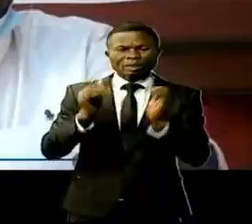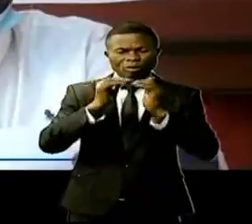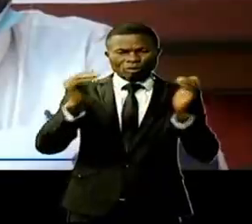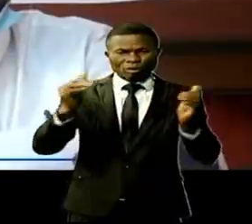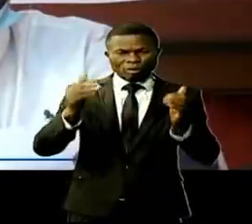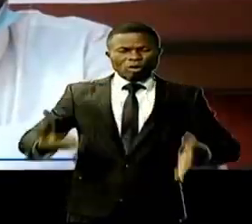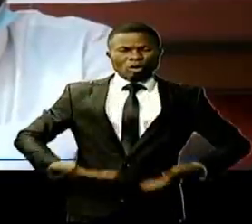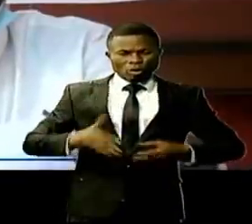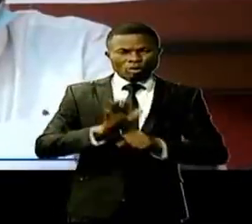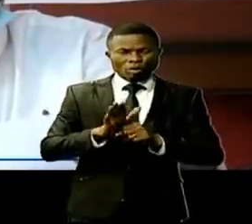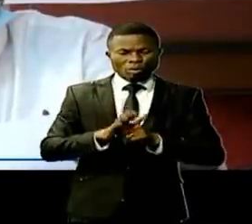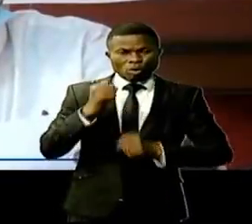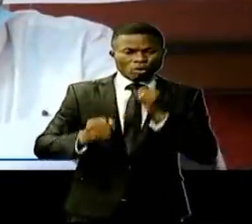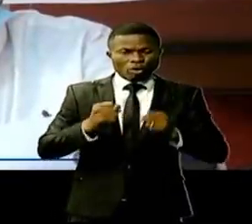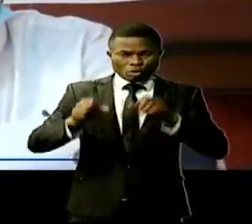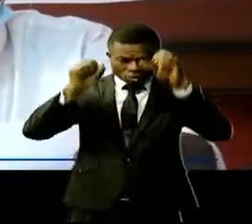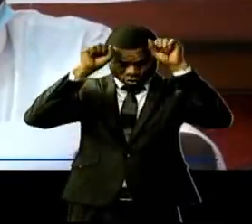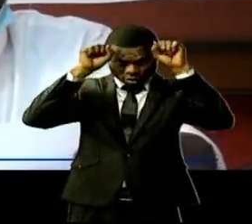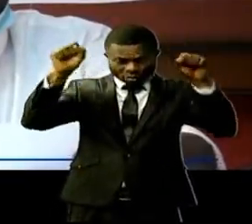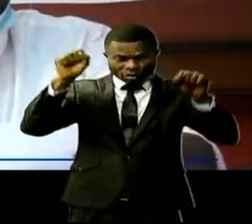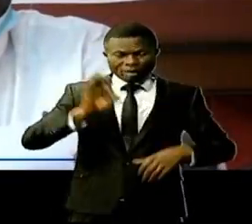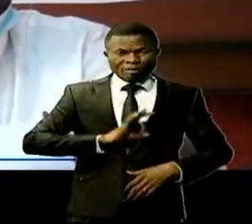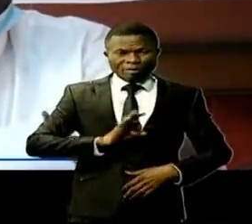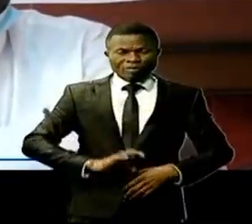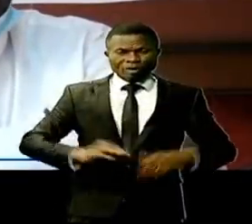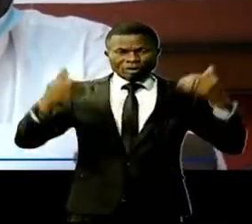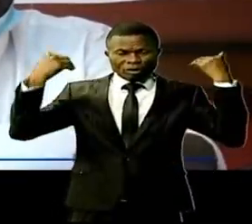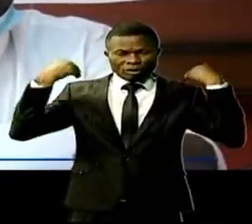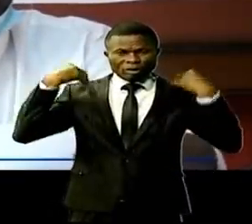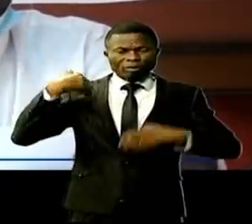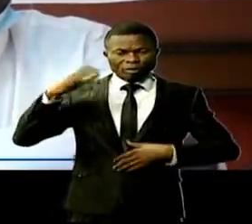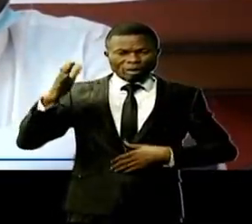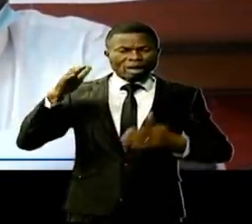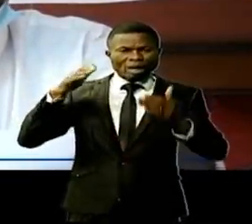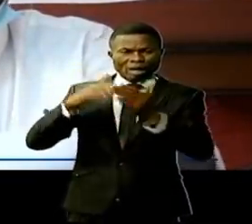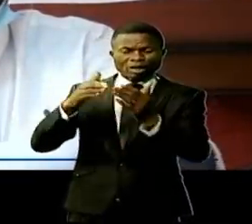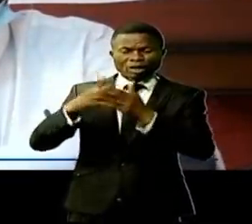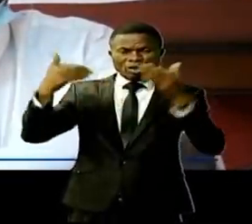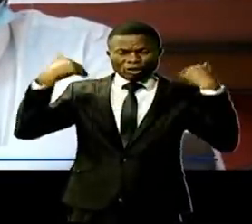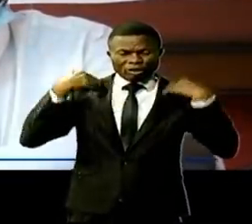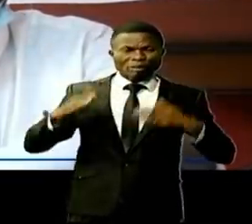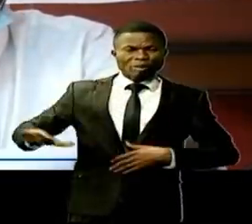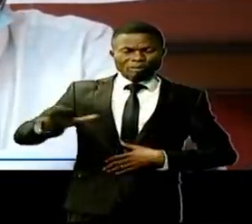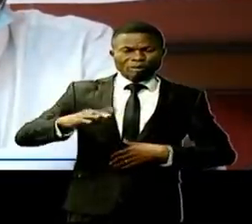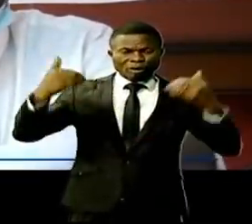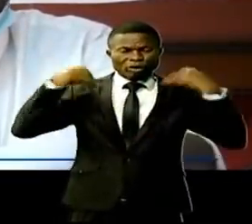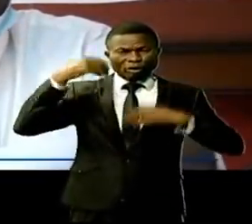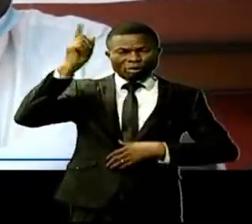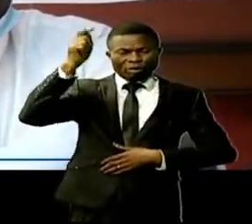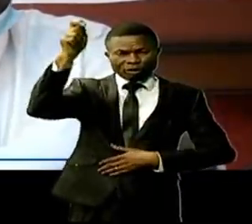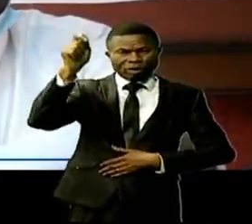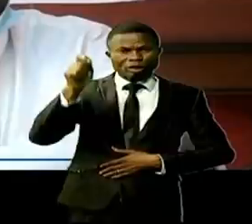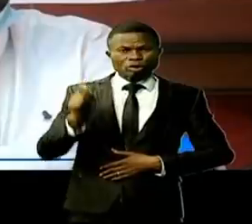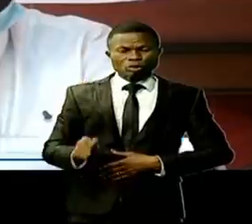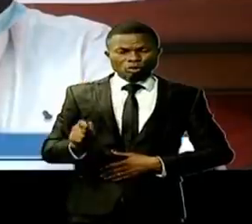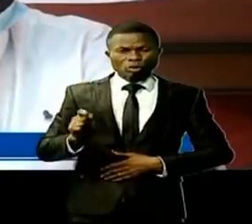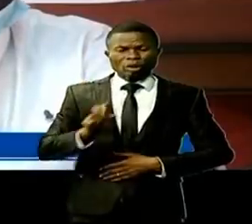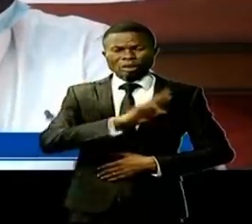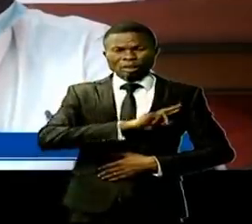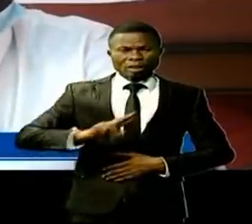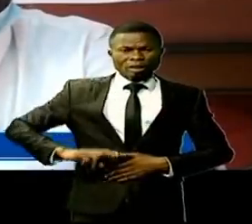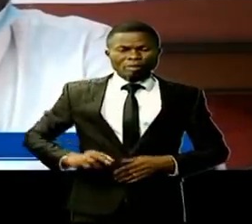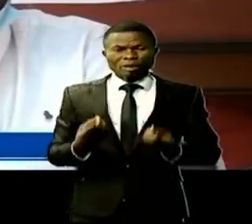saluons les efforts du président de la République, chef de l'État, qui en tant que garant de la nation et commandant suprême des forces armées de la